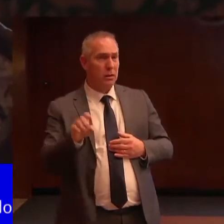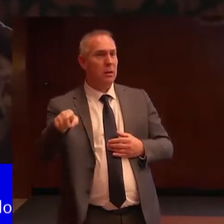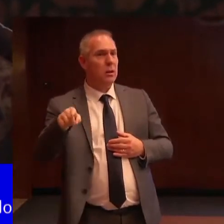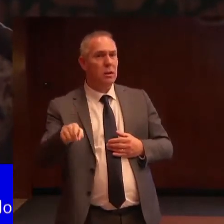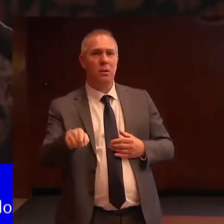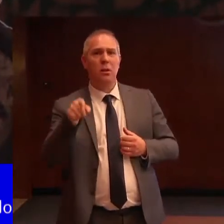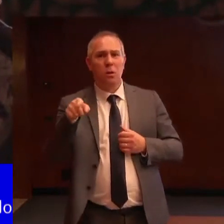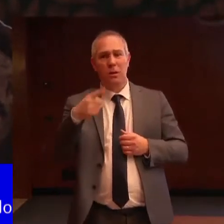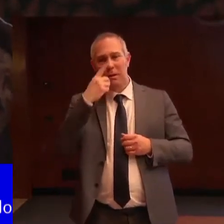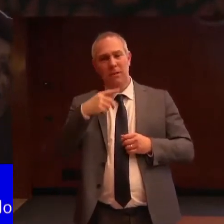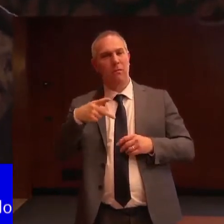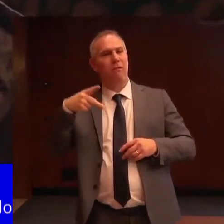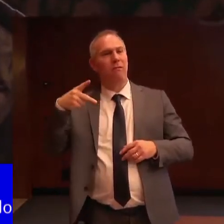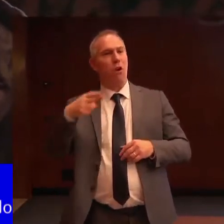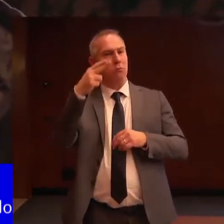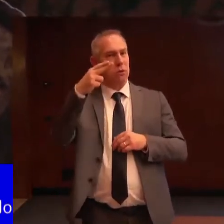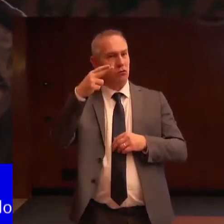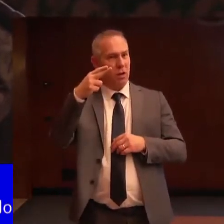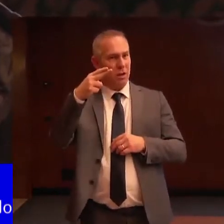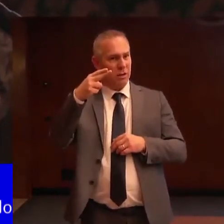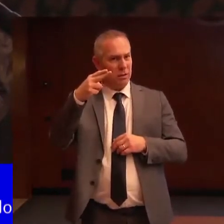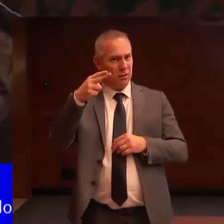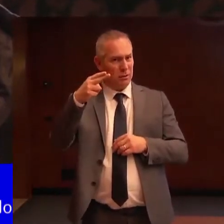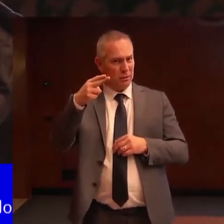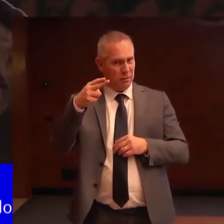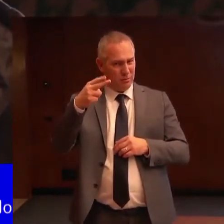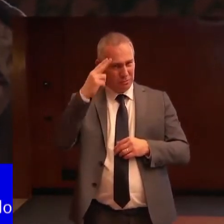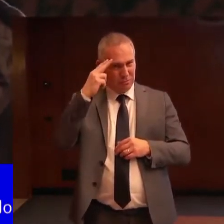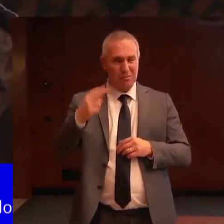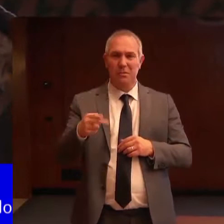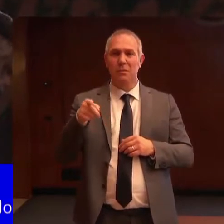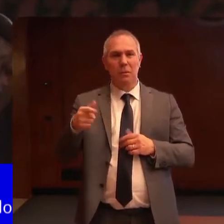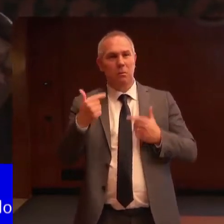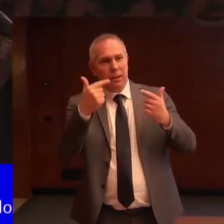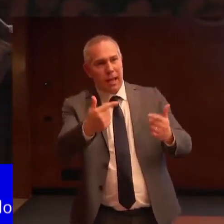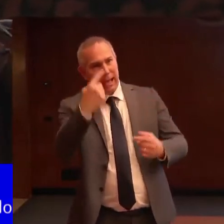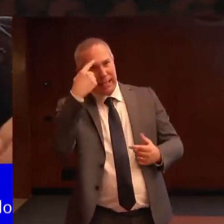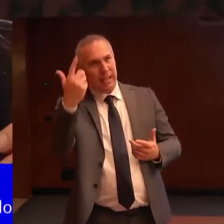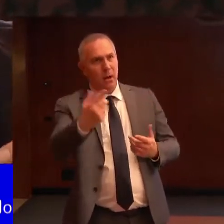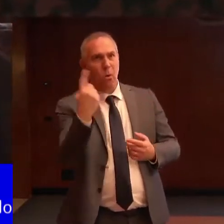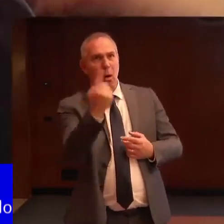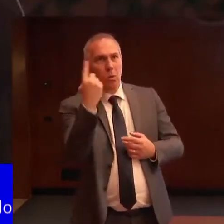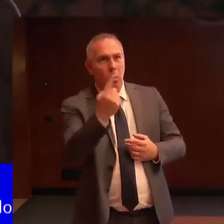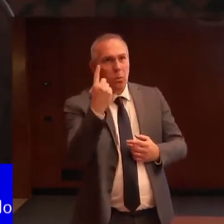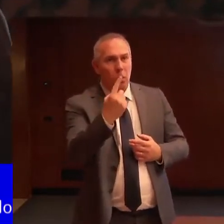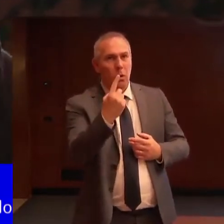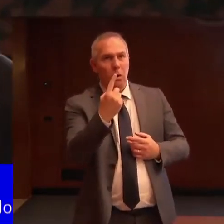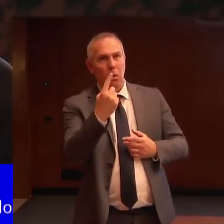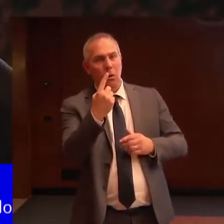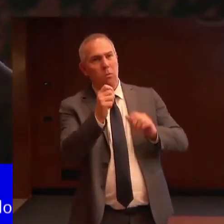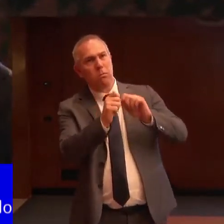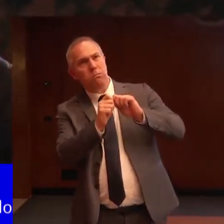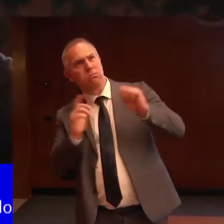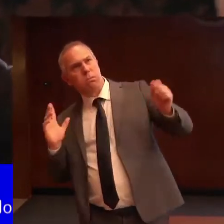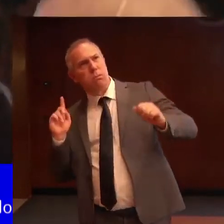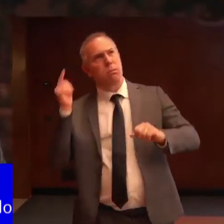di Forbice poteva dare l'idea di qualcuno che viene catapultato in qualche